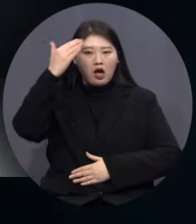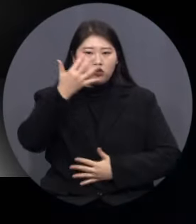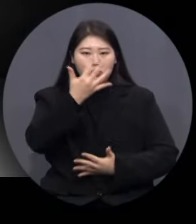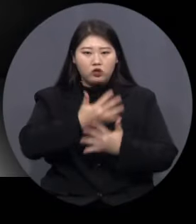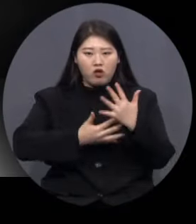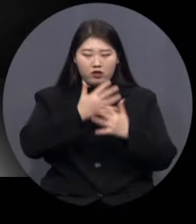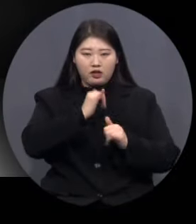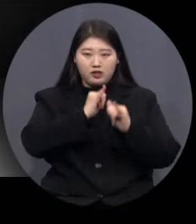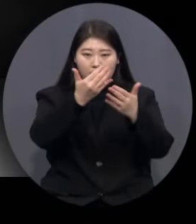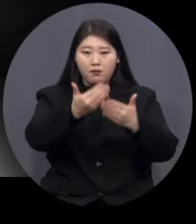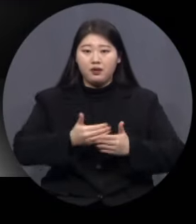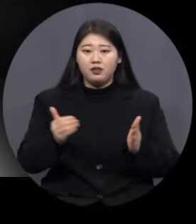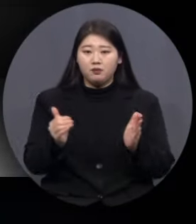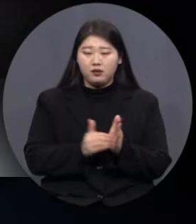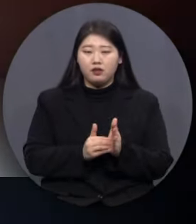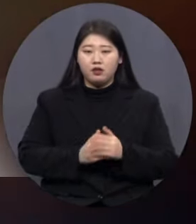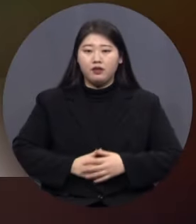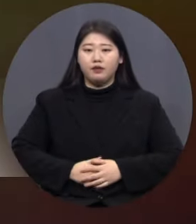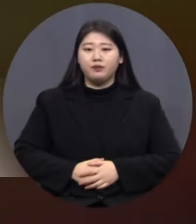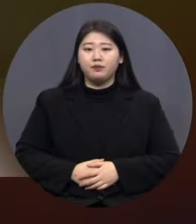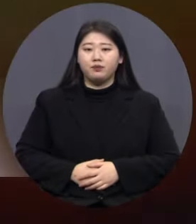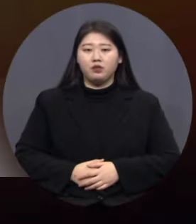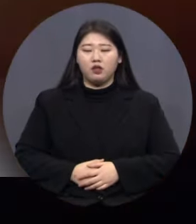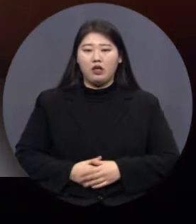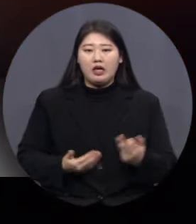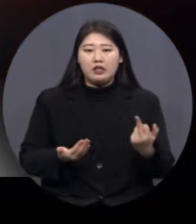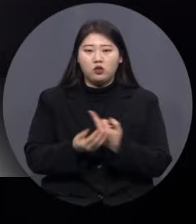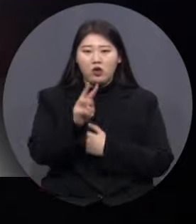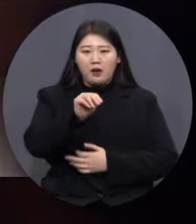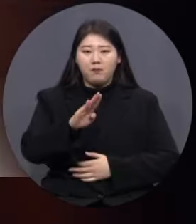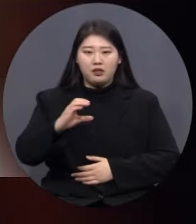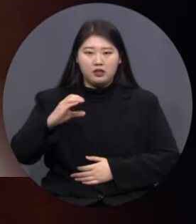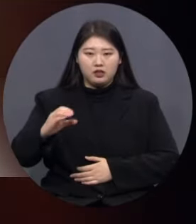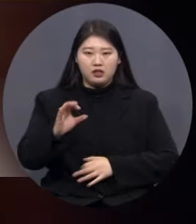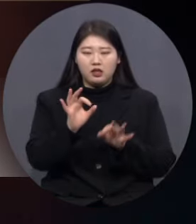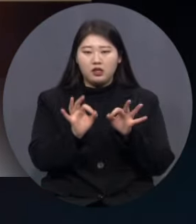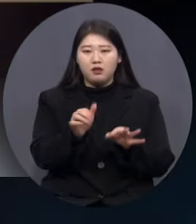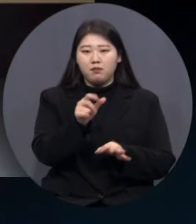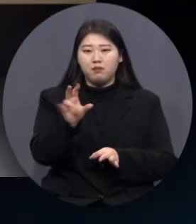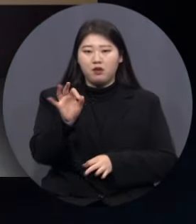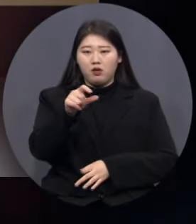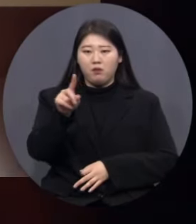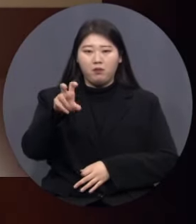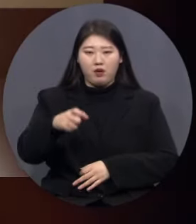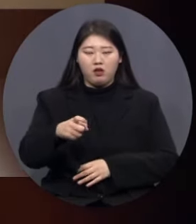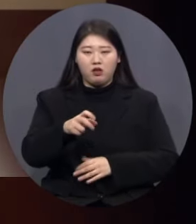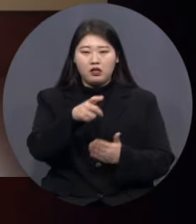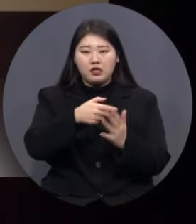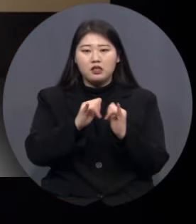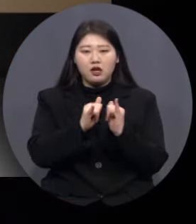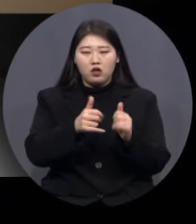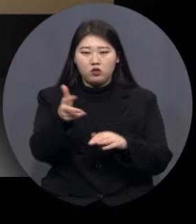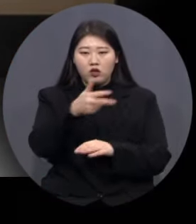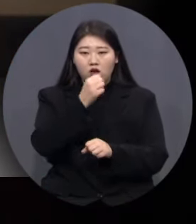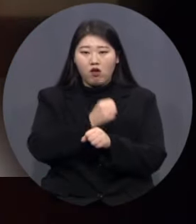수상했습니다 한국기자협회는 MBC 현자가 고찬